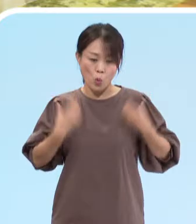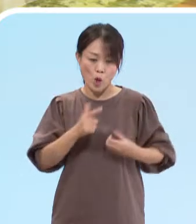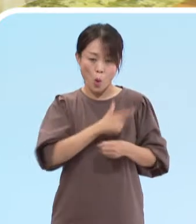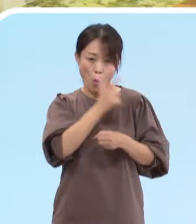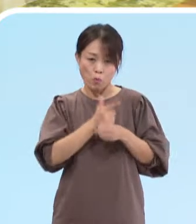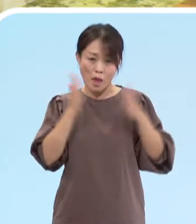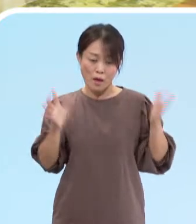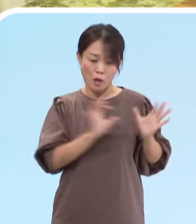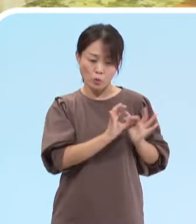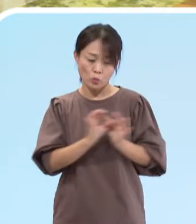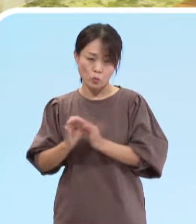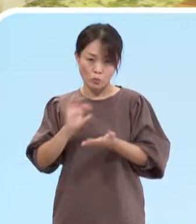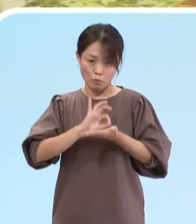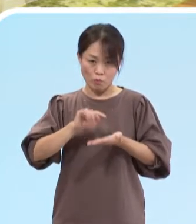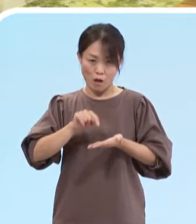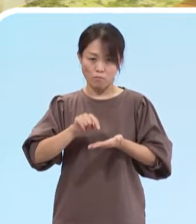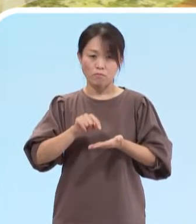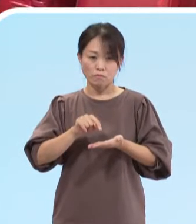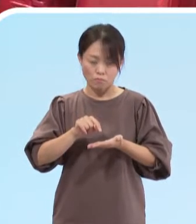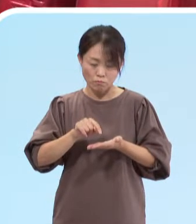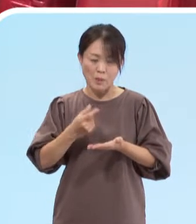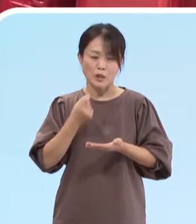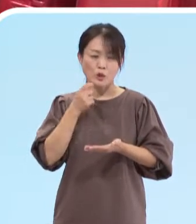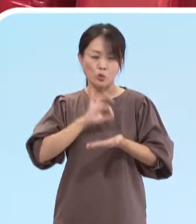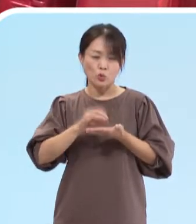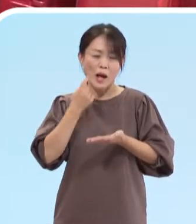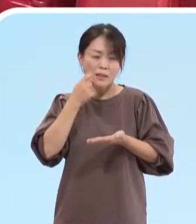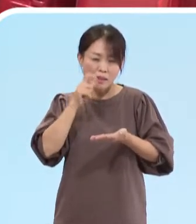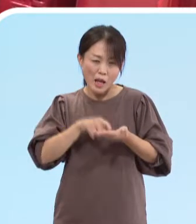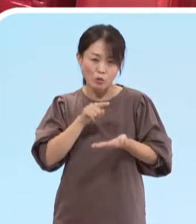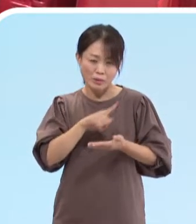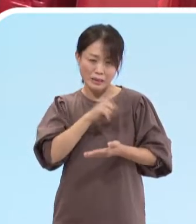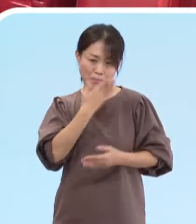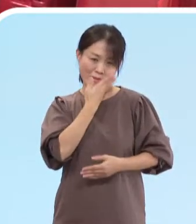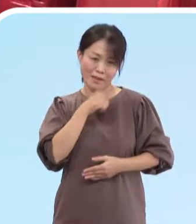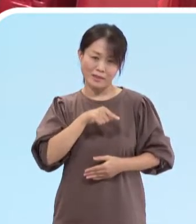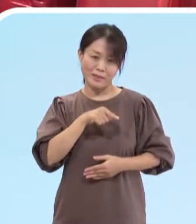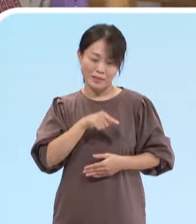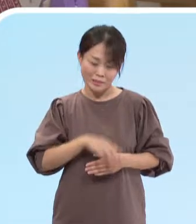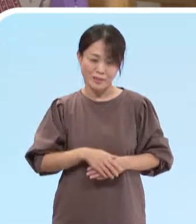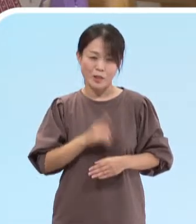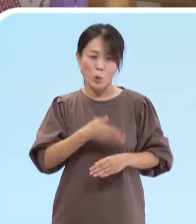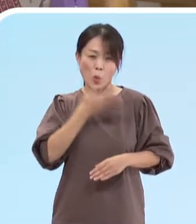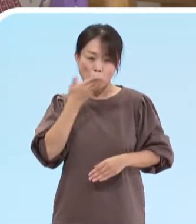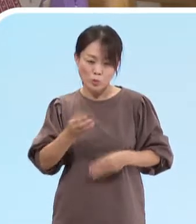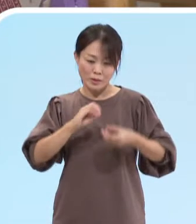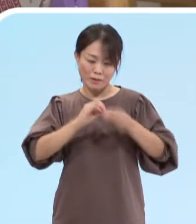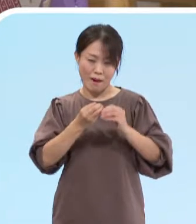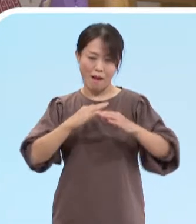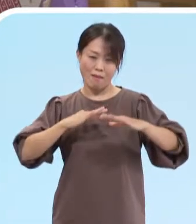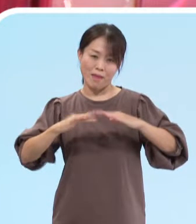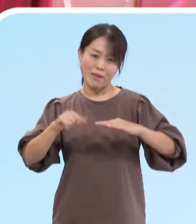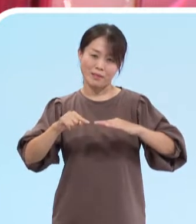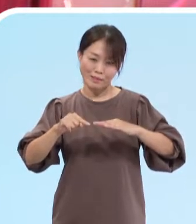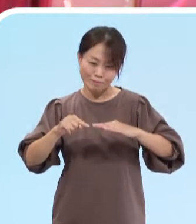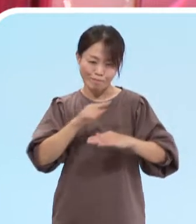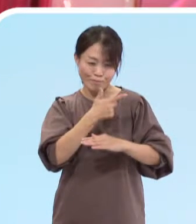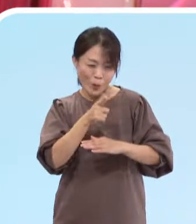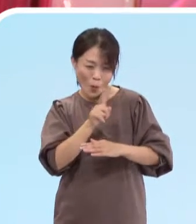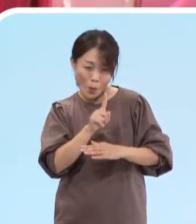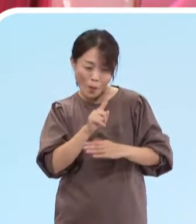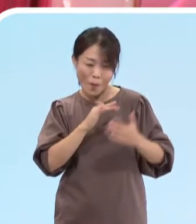ランドセルは6年間使うものだからこそ、ランドセルの機能性を見てあげることが大切です。その上でカラーやデザイン